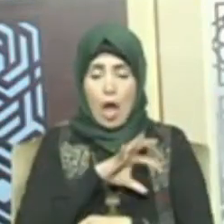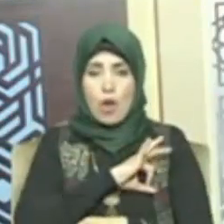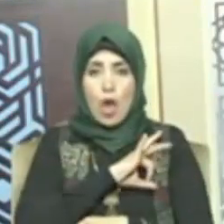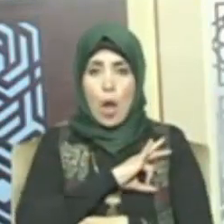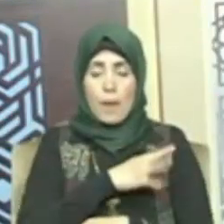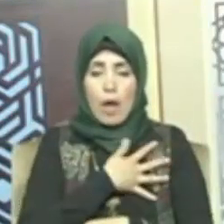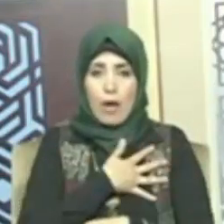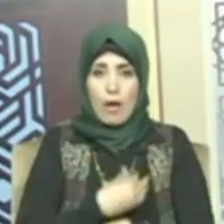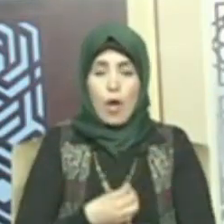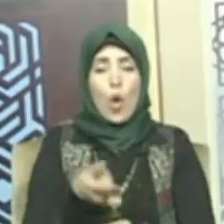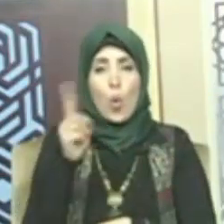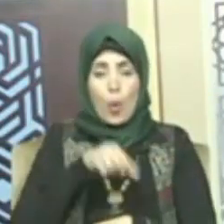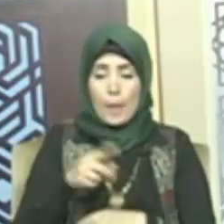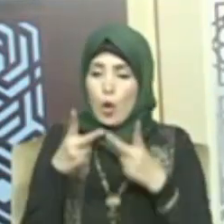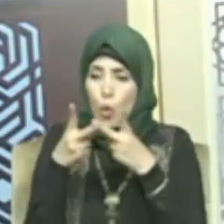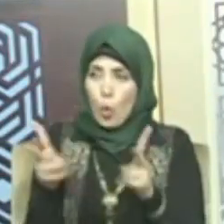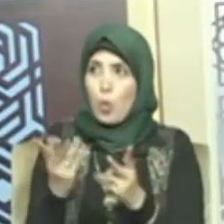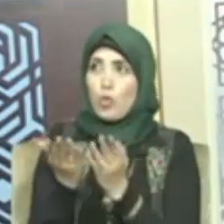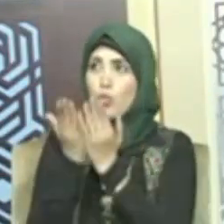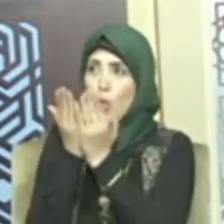وباب القبول واسعا،